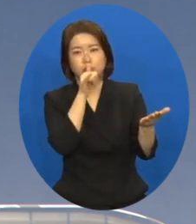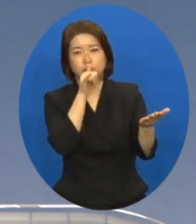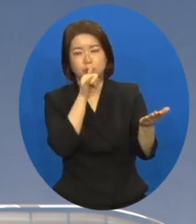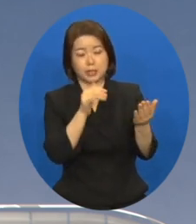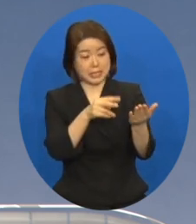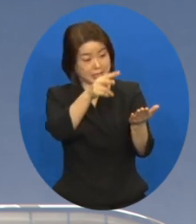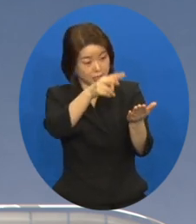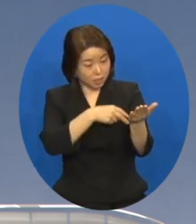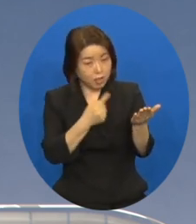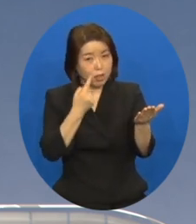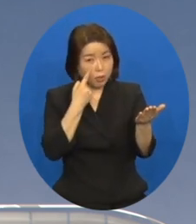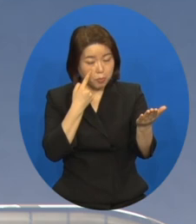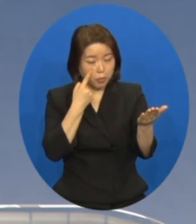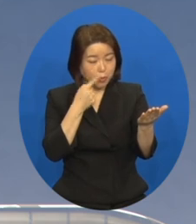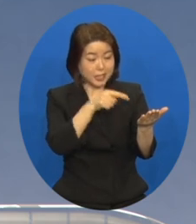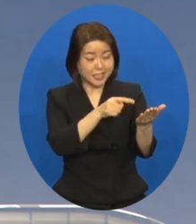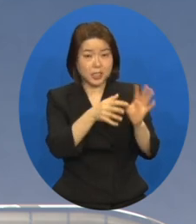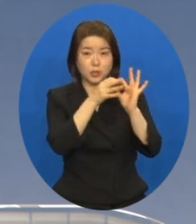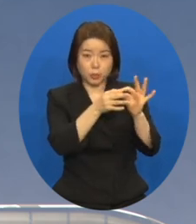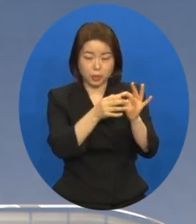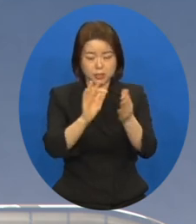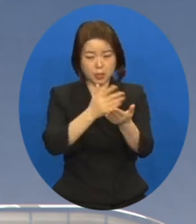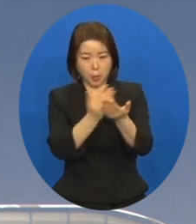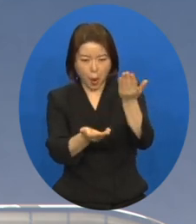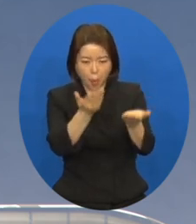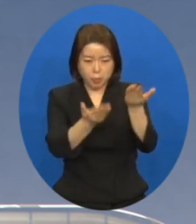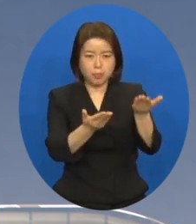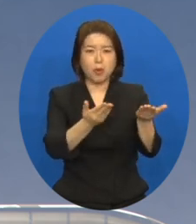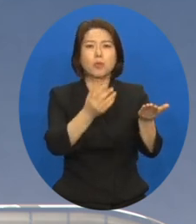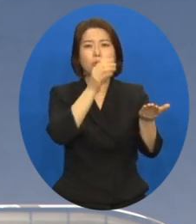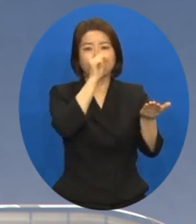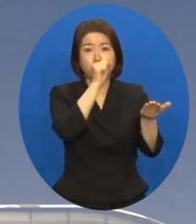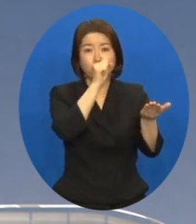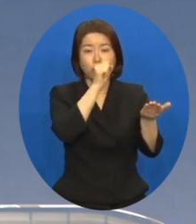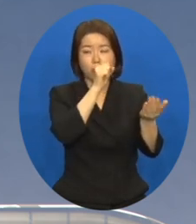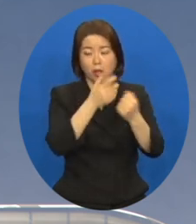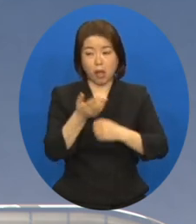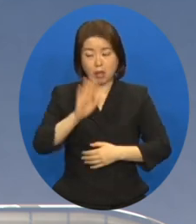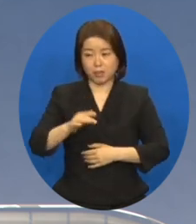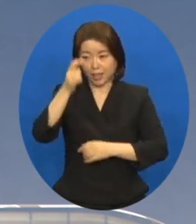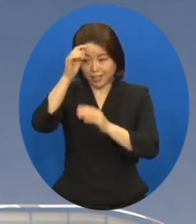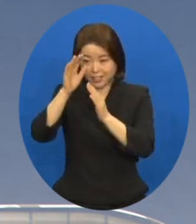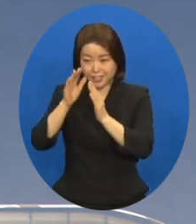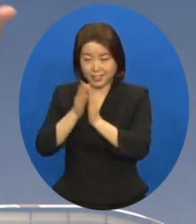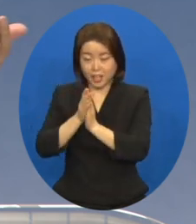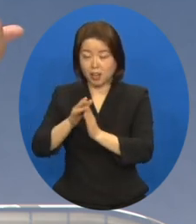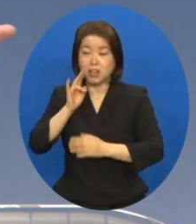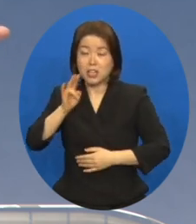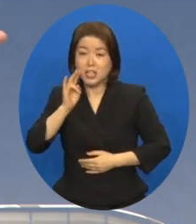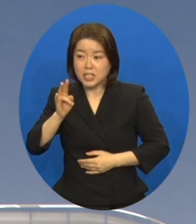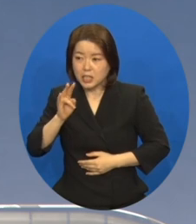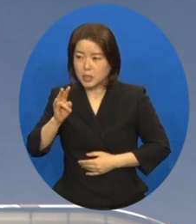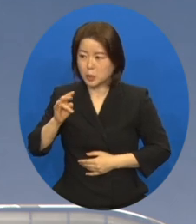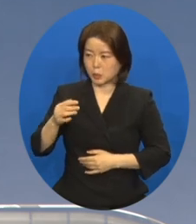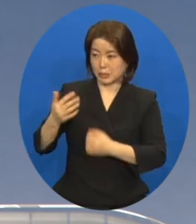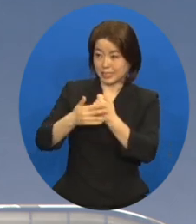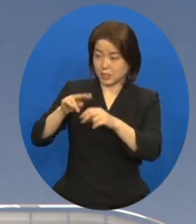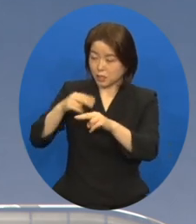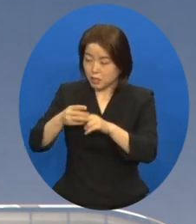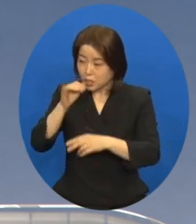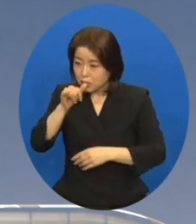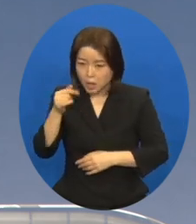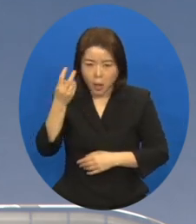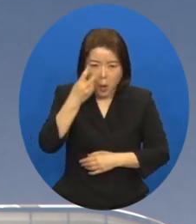읽고 성경을 통해서 분별받으려고 해야 되는데 예언 기도 은사가 있는 사람 혹시 없나? 이런